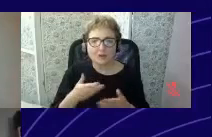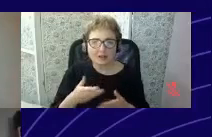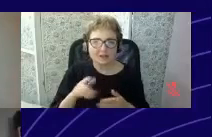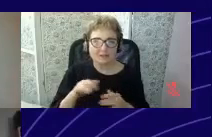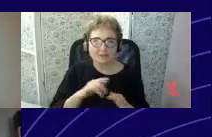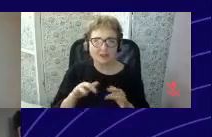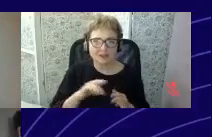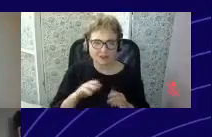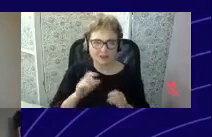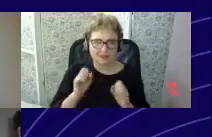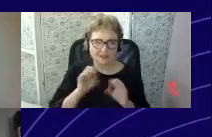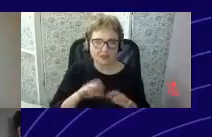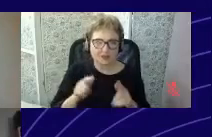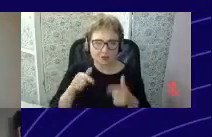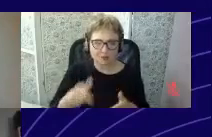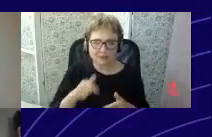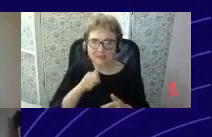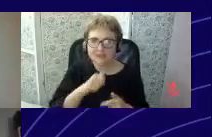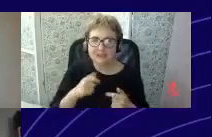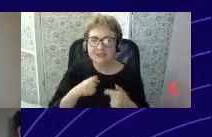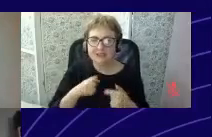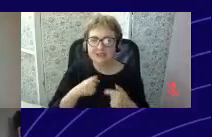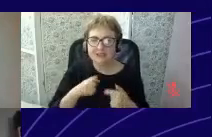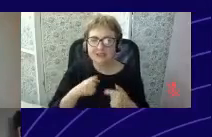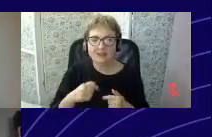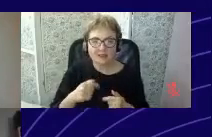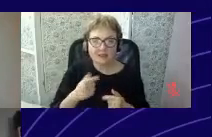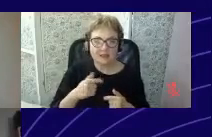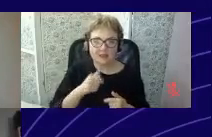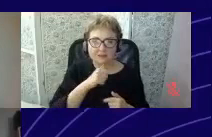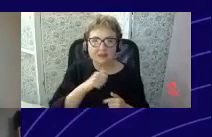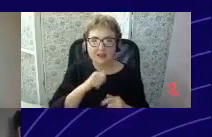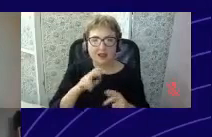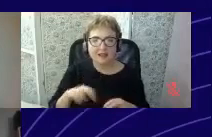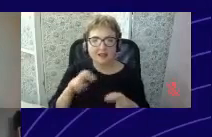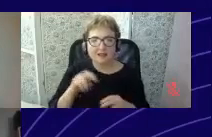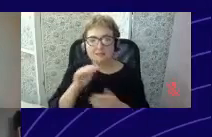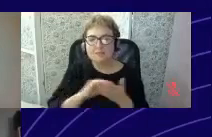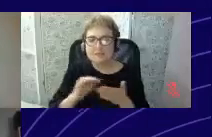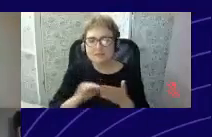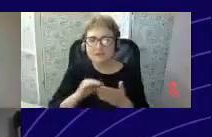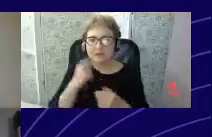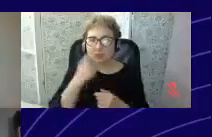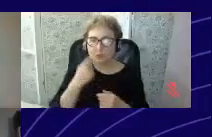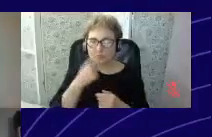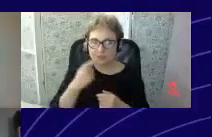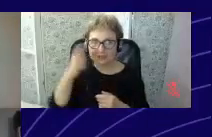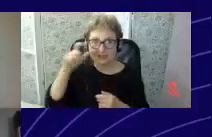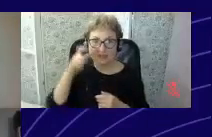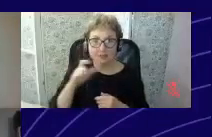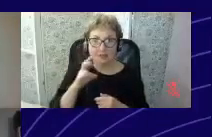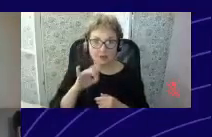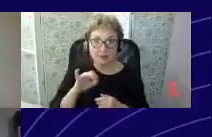адаптацию процессов сдачи вступительных испытаний, организации приема письменных и устных